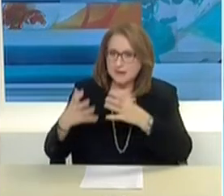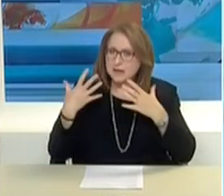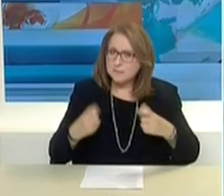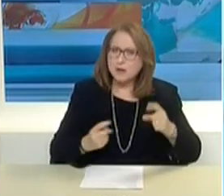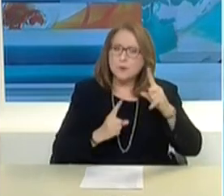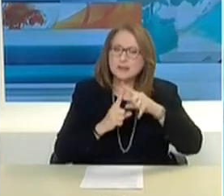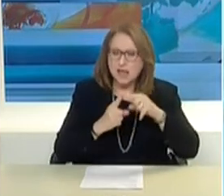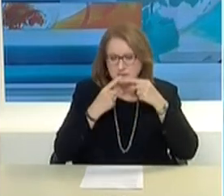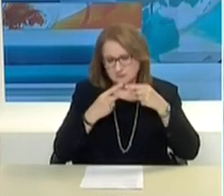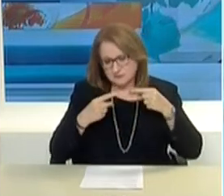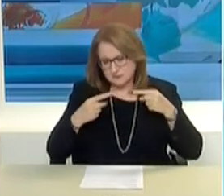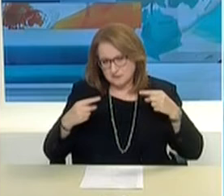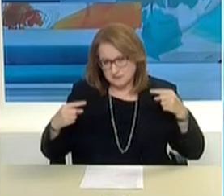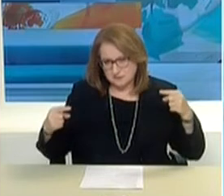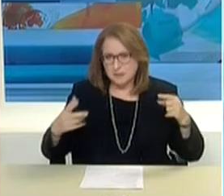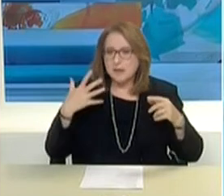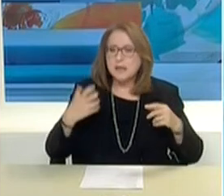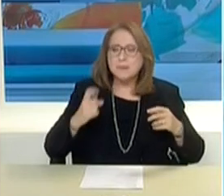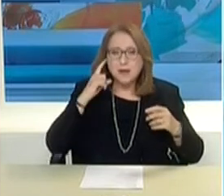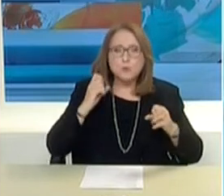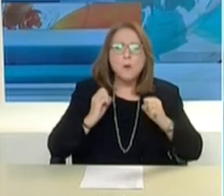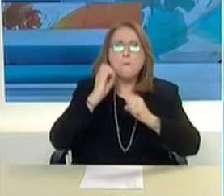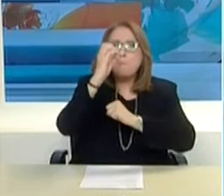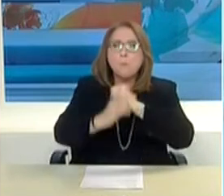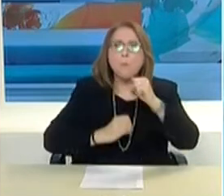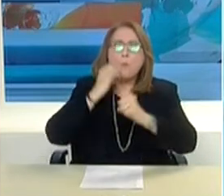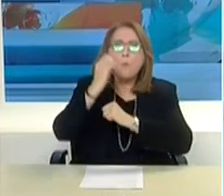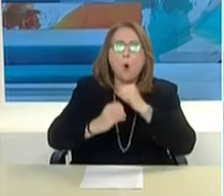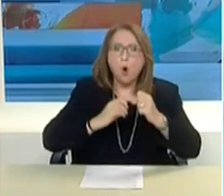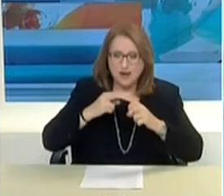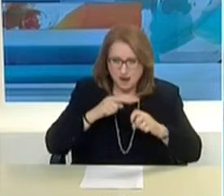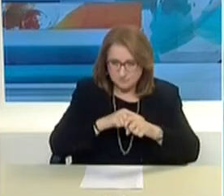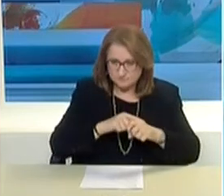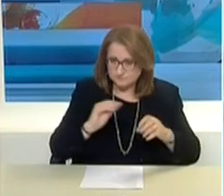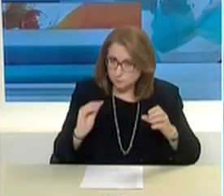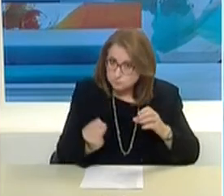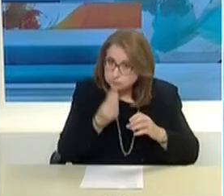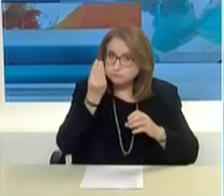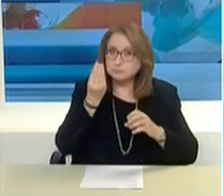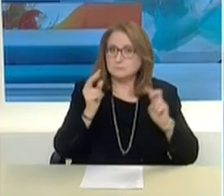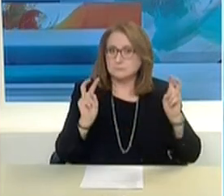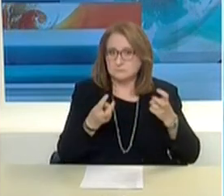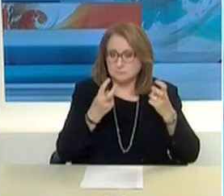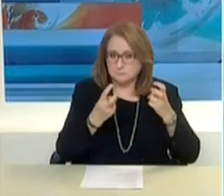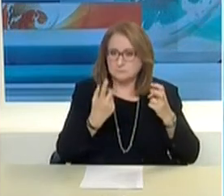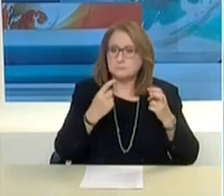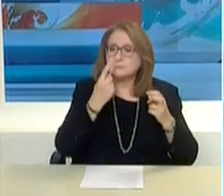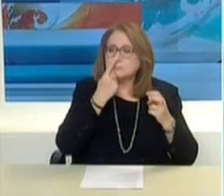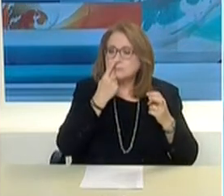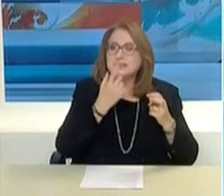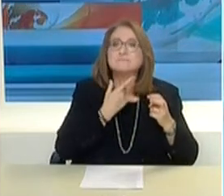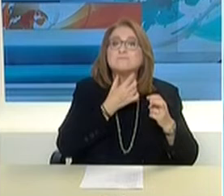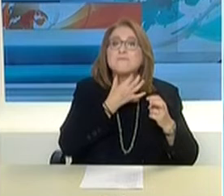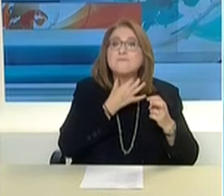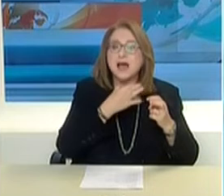τεστ. Είναι οι μοριακές τεχνολογίες, οι οποίες επιβεβαιώνουν την παρουσία του ιού στη μύτη και στο